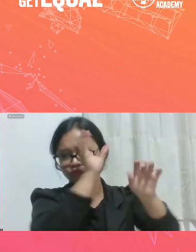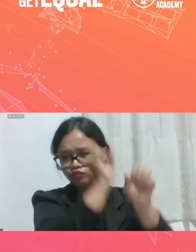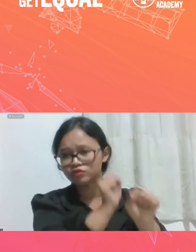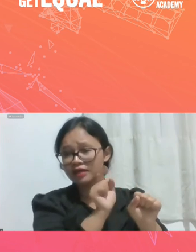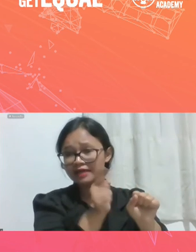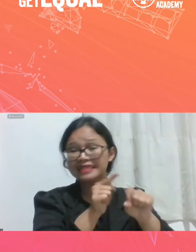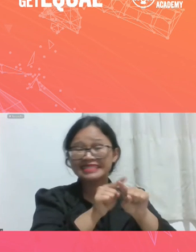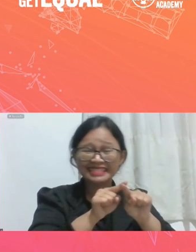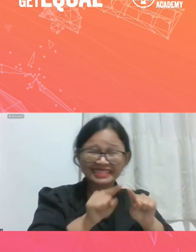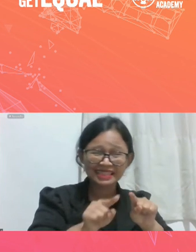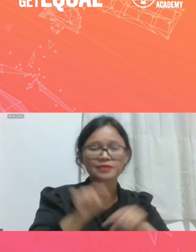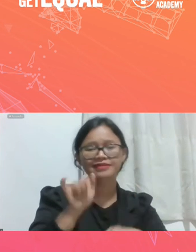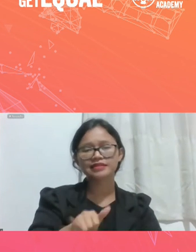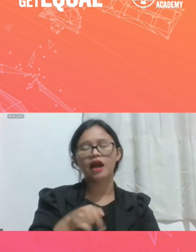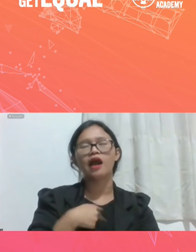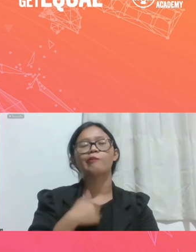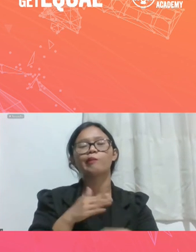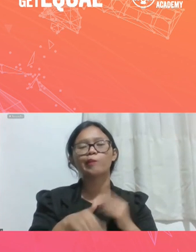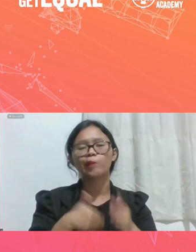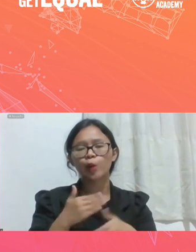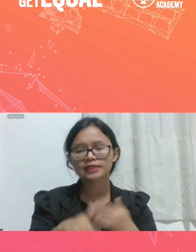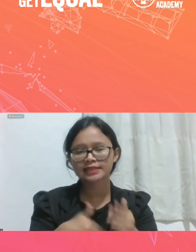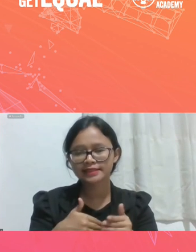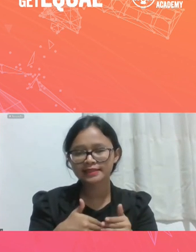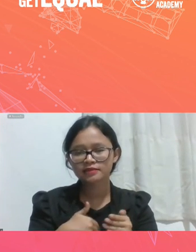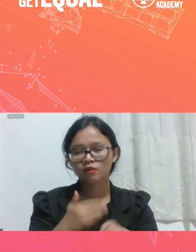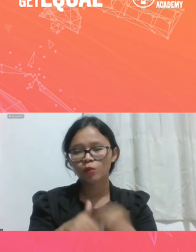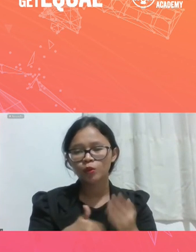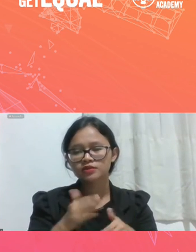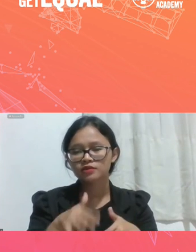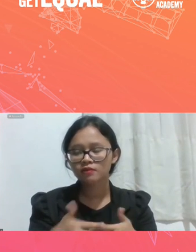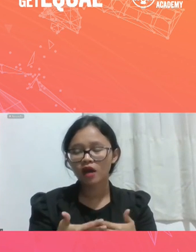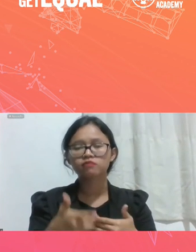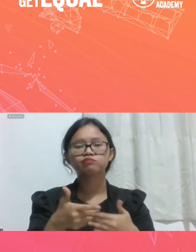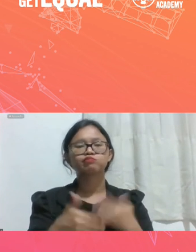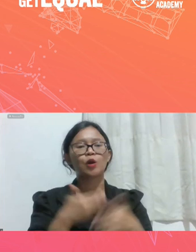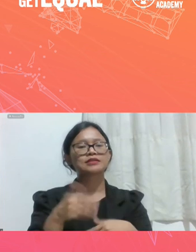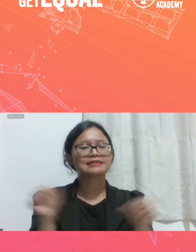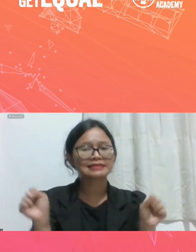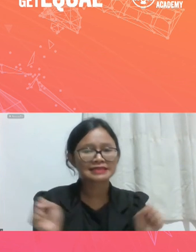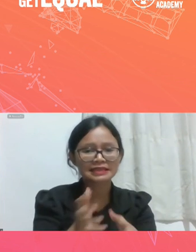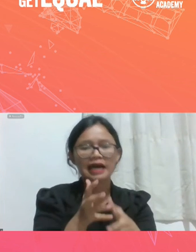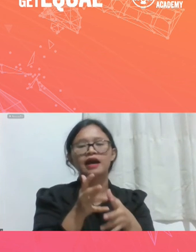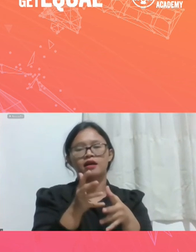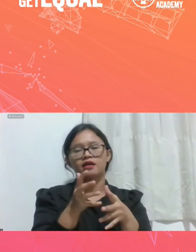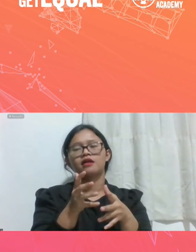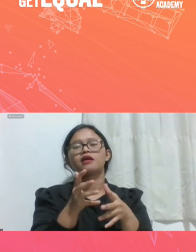kami sedang mengembangkan untuk bagaimana kita bisa merespon cepat untuk